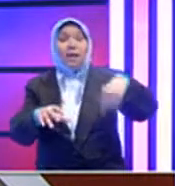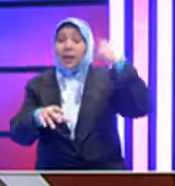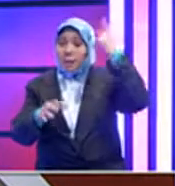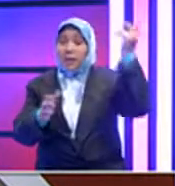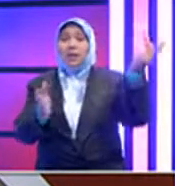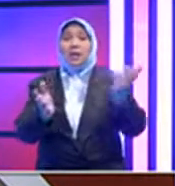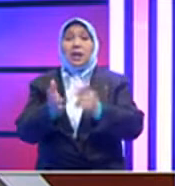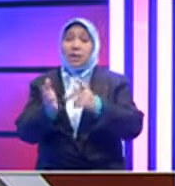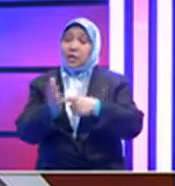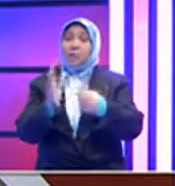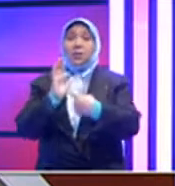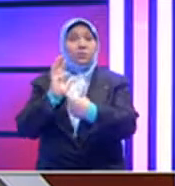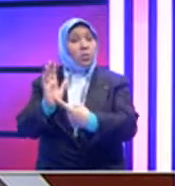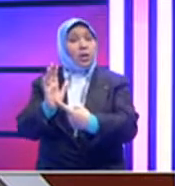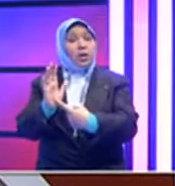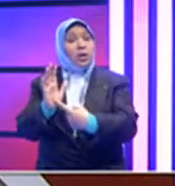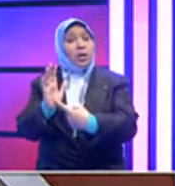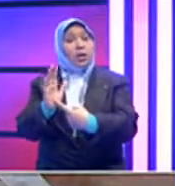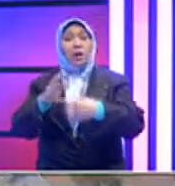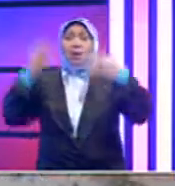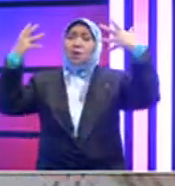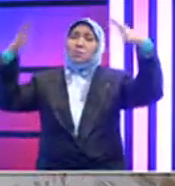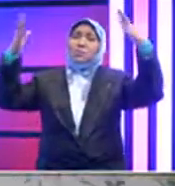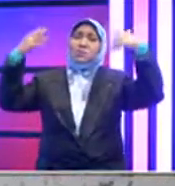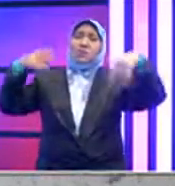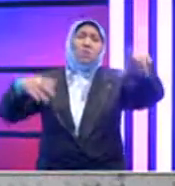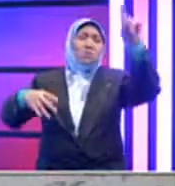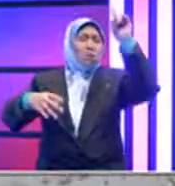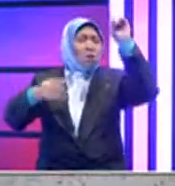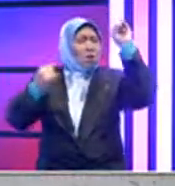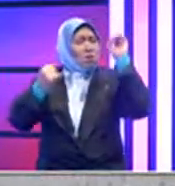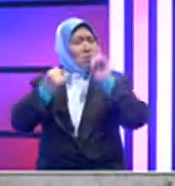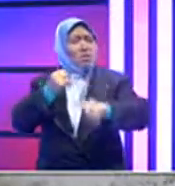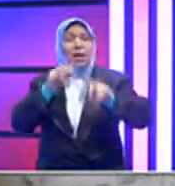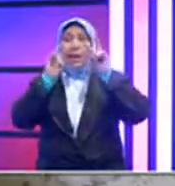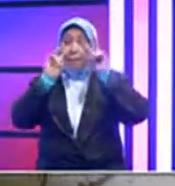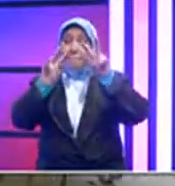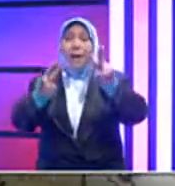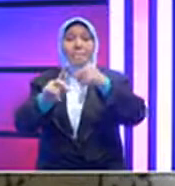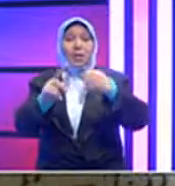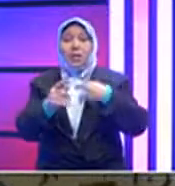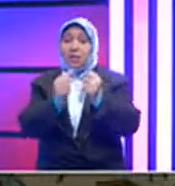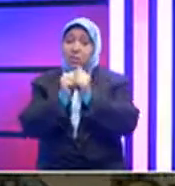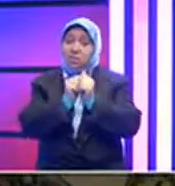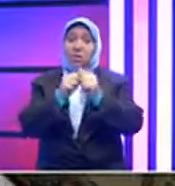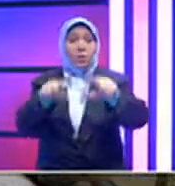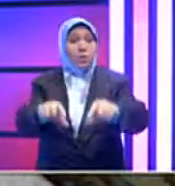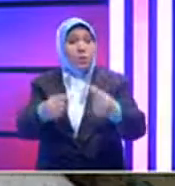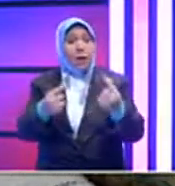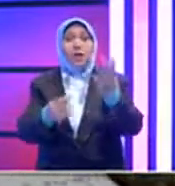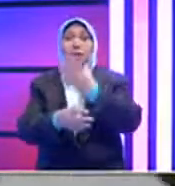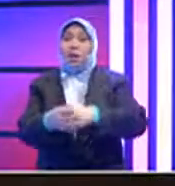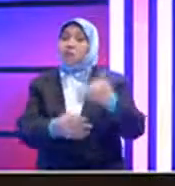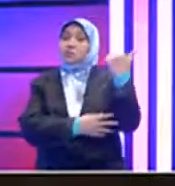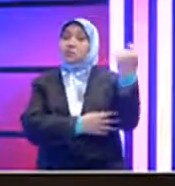ini tidak menunjukkan apel kebesaran Allah akhirnya akan nampak juga bila kita kita bersama Al Quran dan